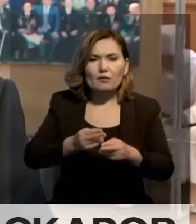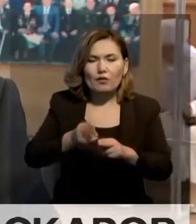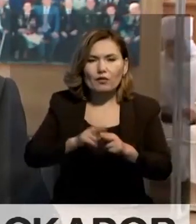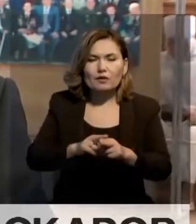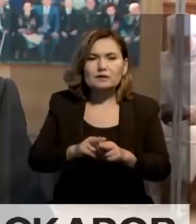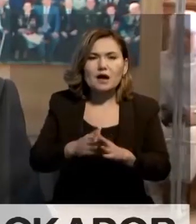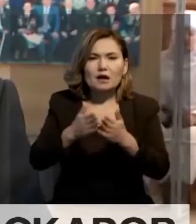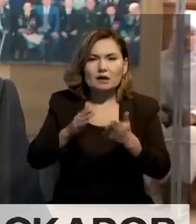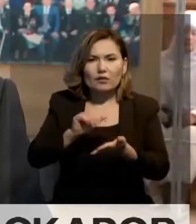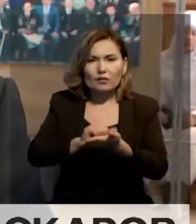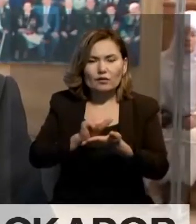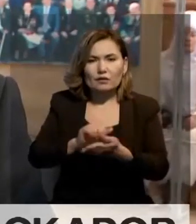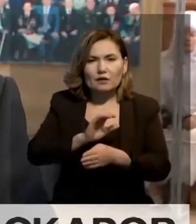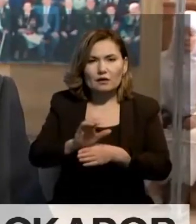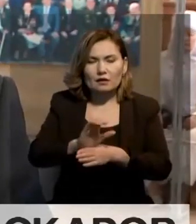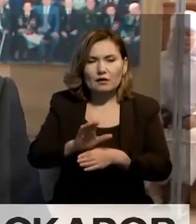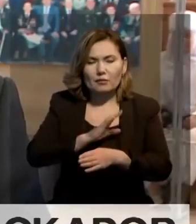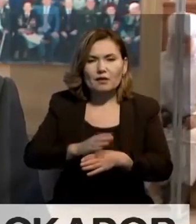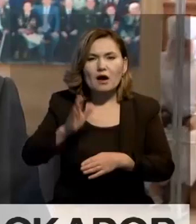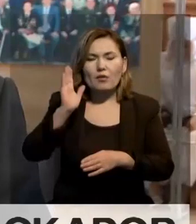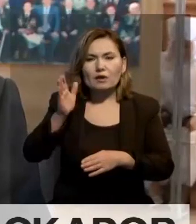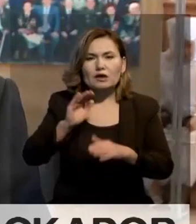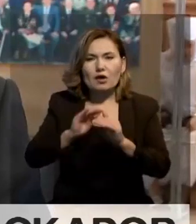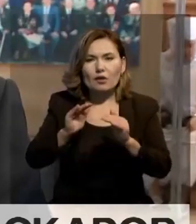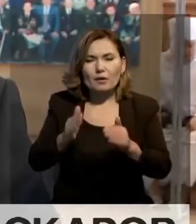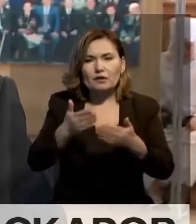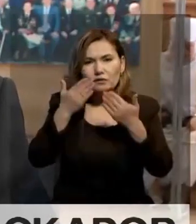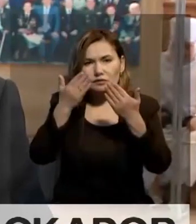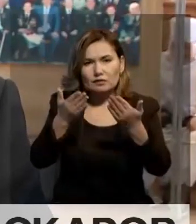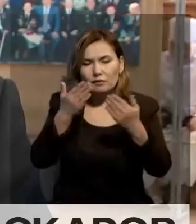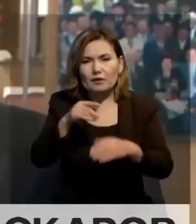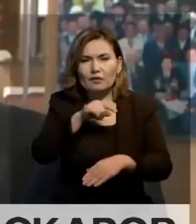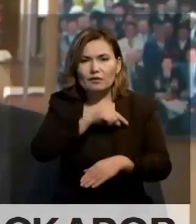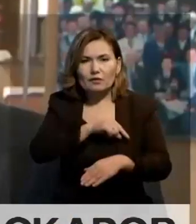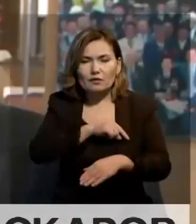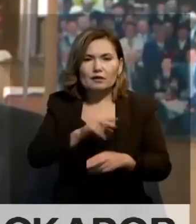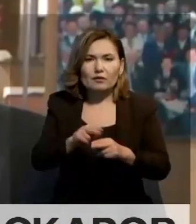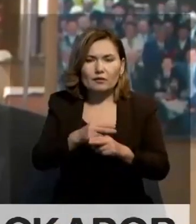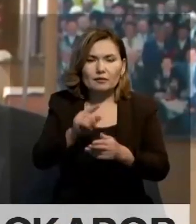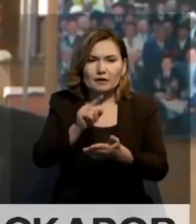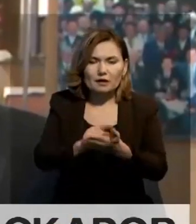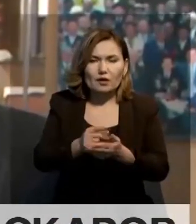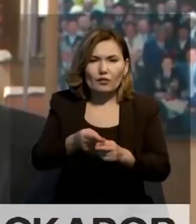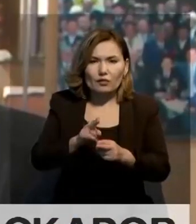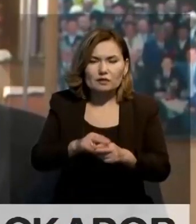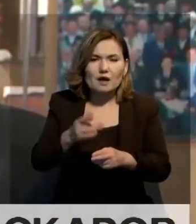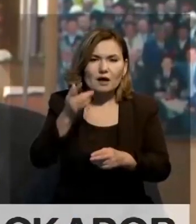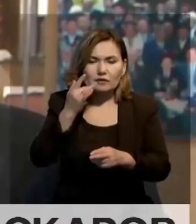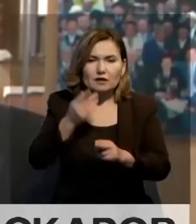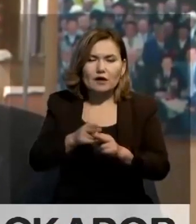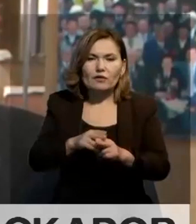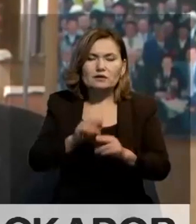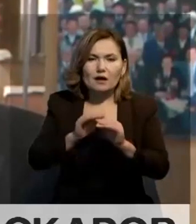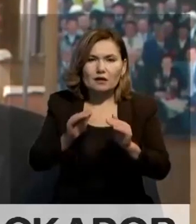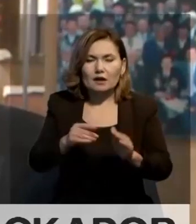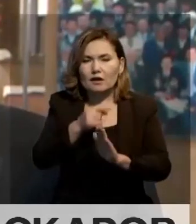бір басқару жүйесі ретінде келешек ұрпақтарымыздың бойына бере отырып, біз кім біз деген сұрақтарына жауап алатын